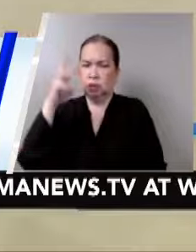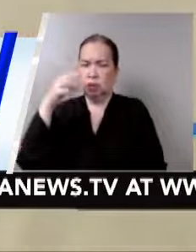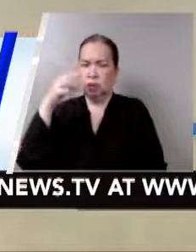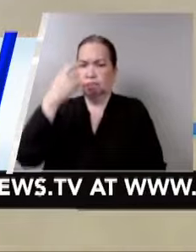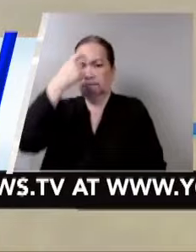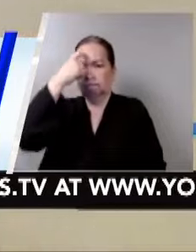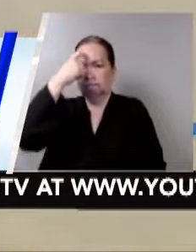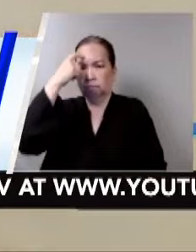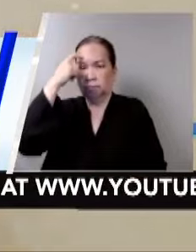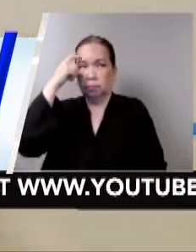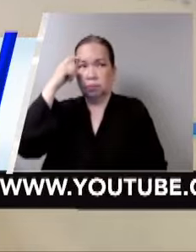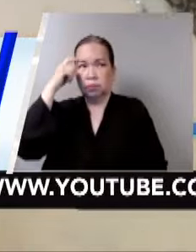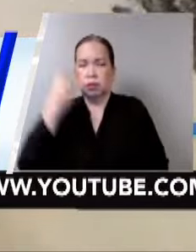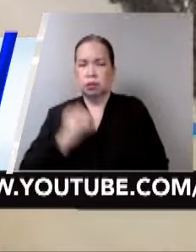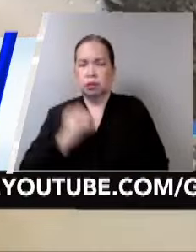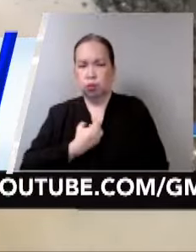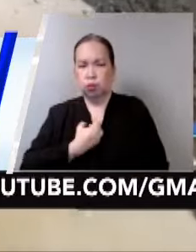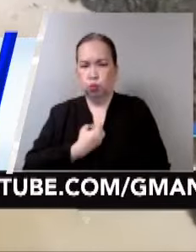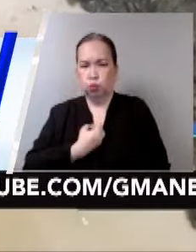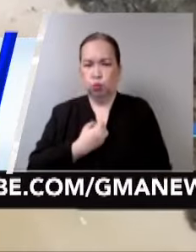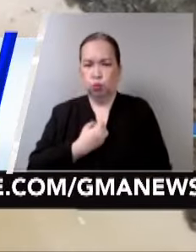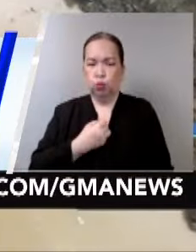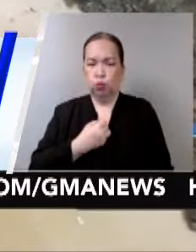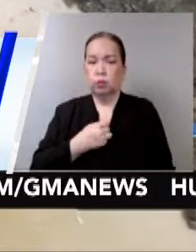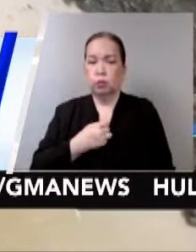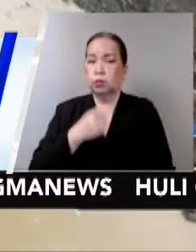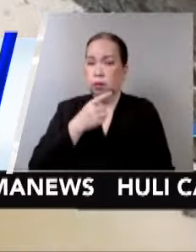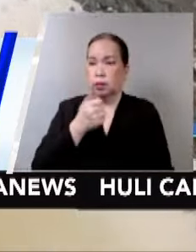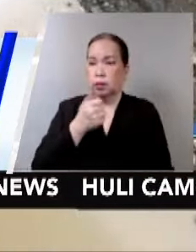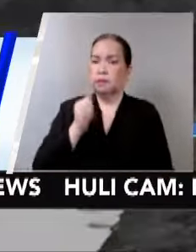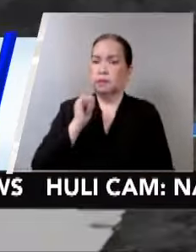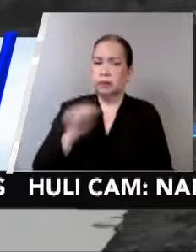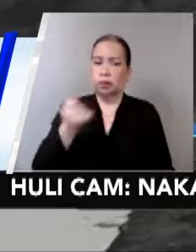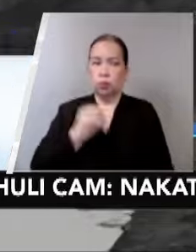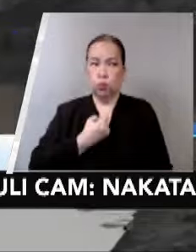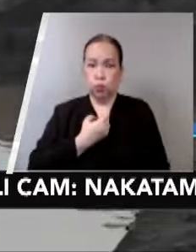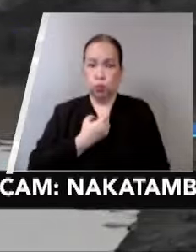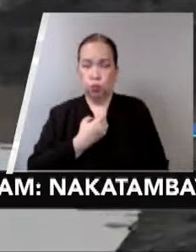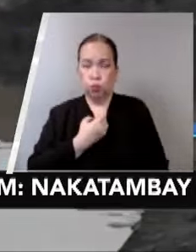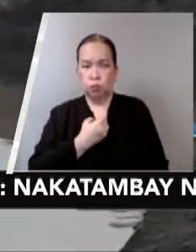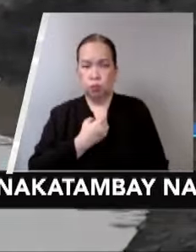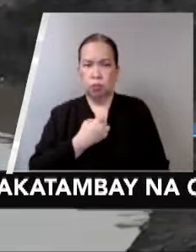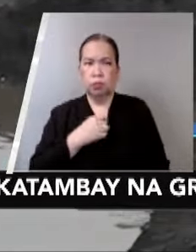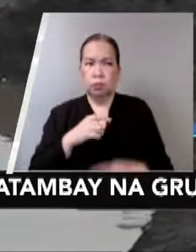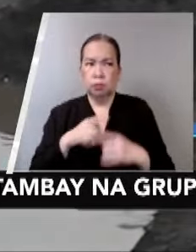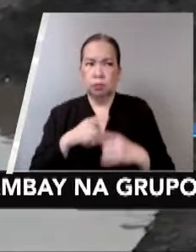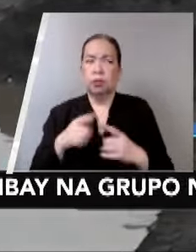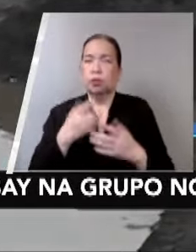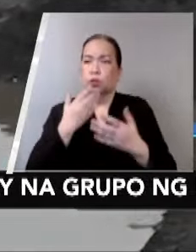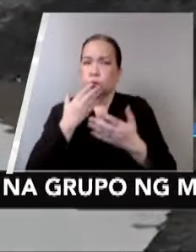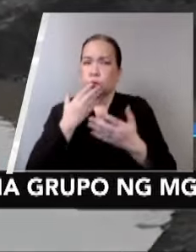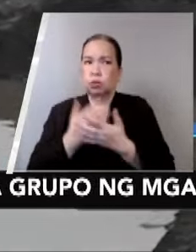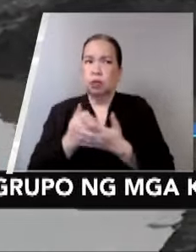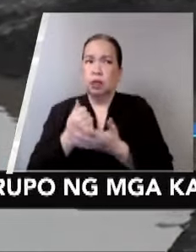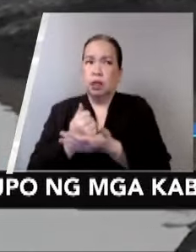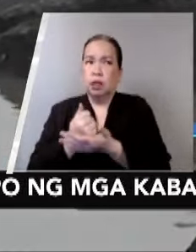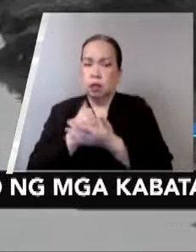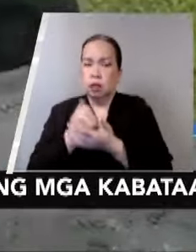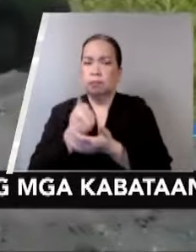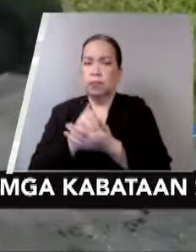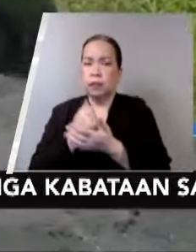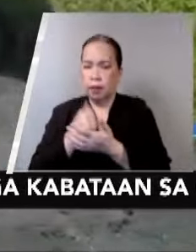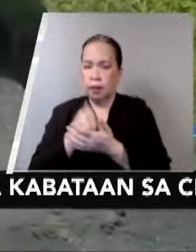pubya. Takot pa rin, pero tila nakatulong umano ang tuloy-tuloy na dredging o pagpapalalim